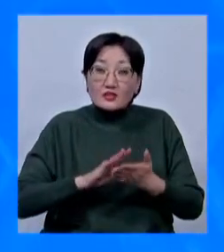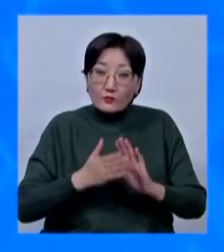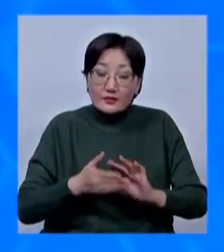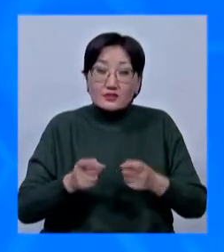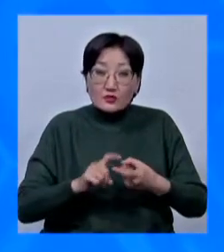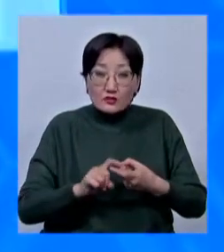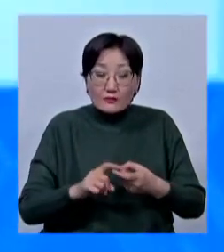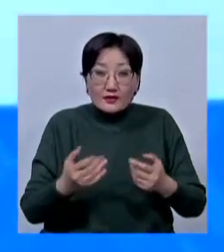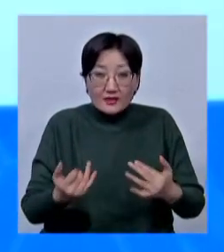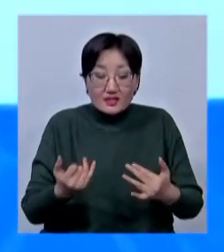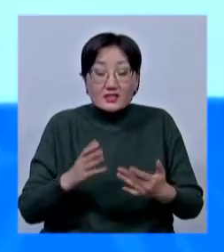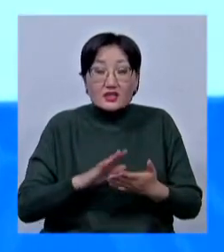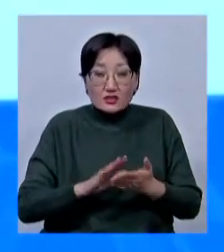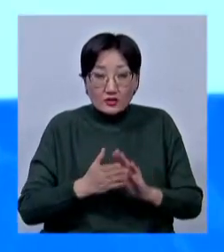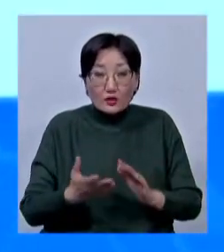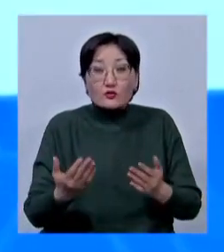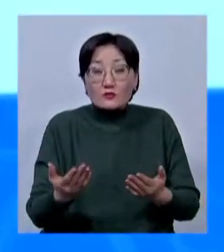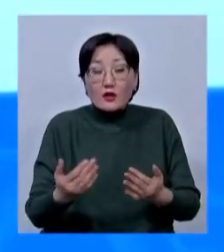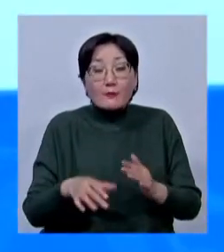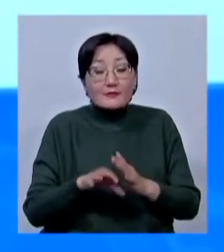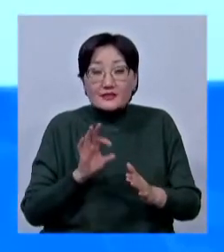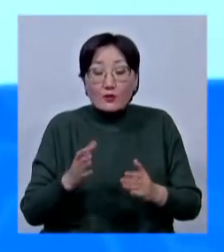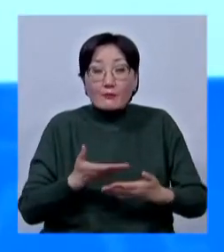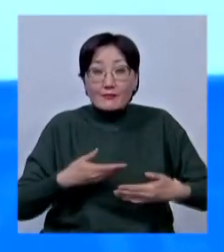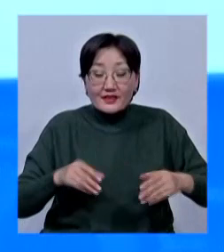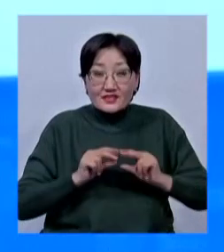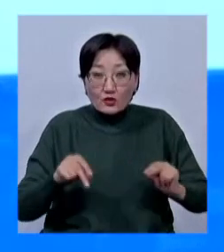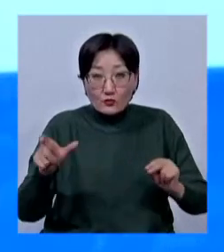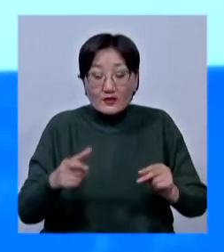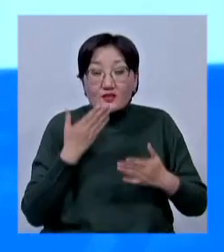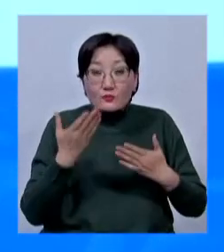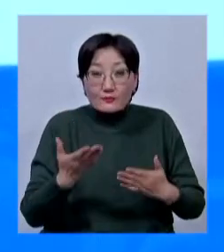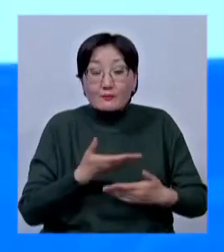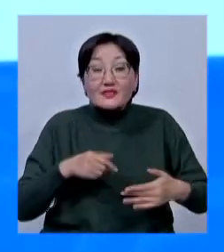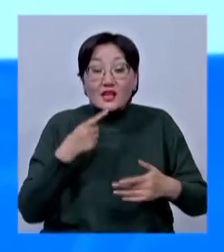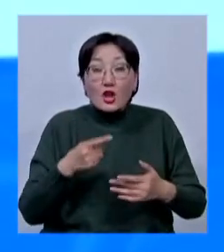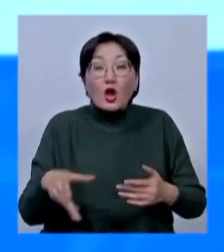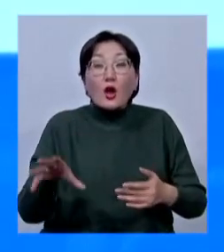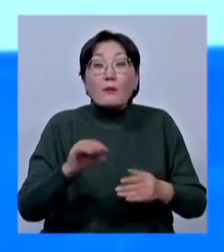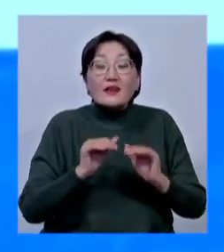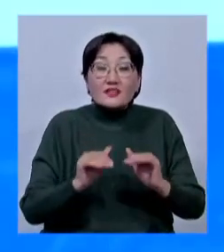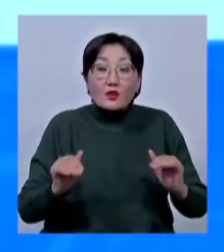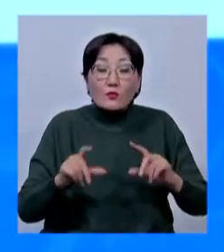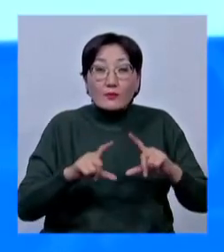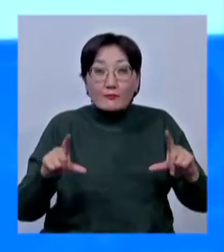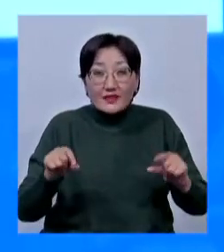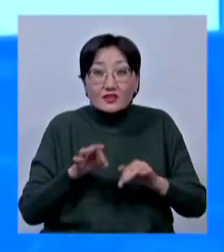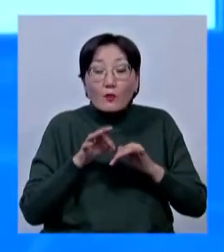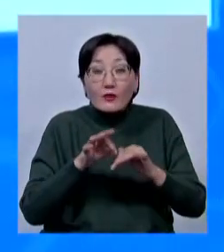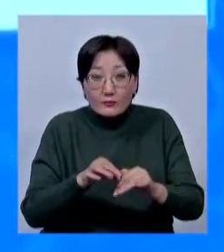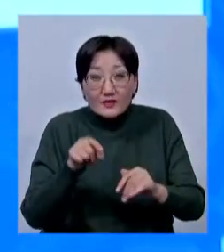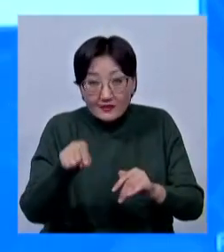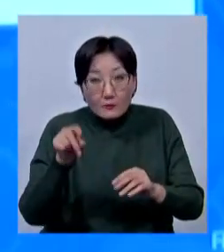байланысты заман солай болды, біздің таңдауымыз емес. Әрине біз мұғалімнен сұраса, біз айтар едік, барлық оқушыны мектепке апарып оқытқан